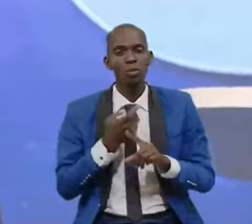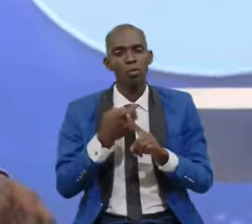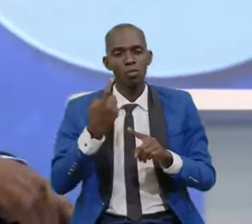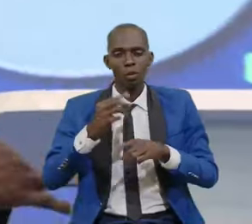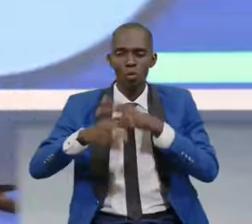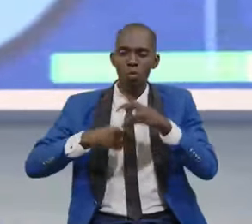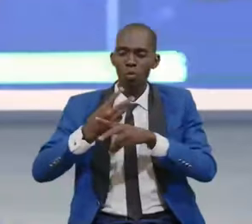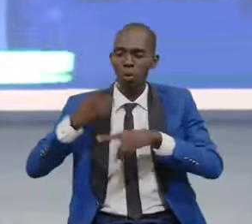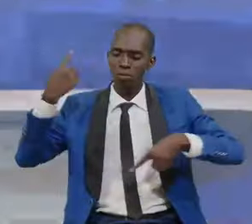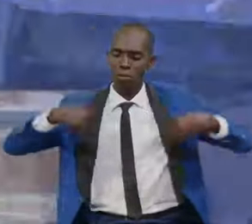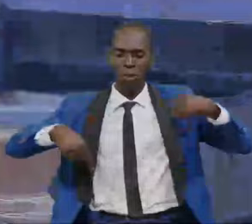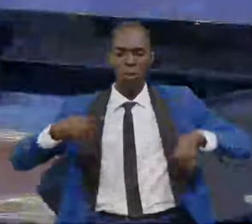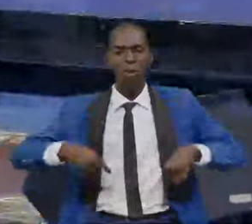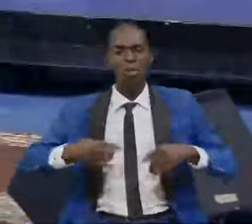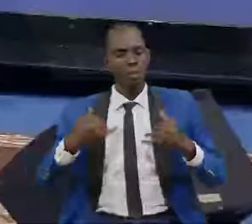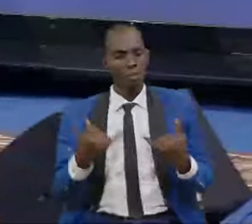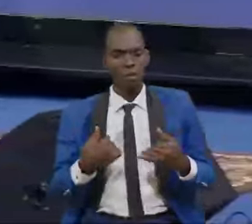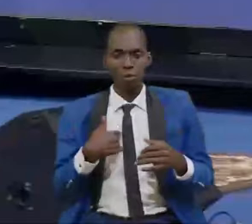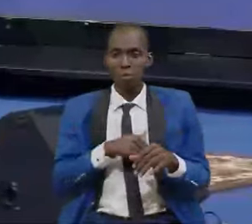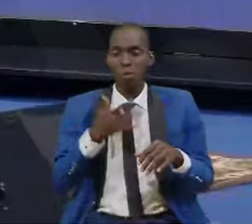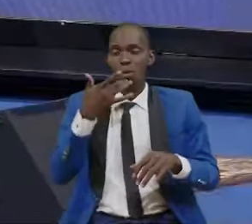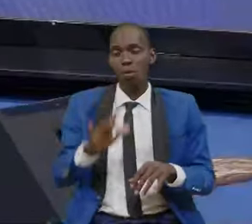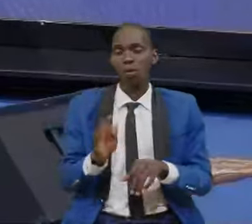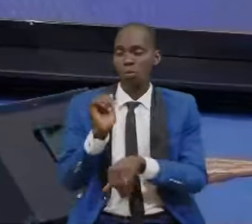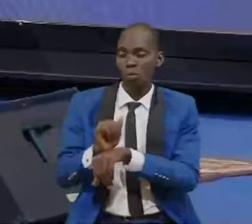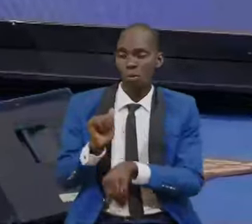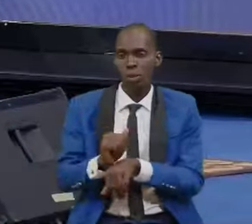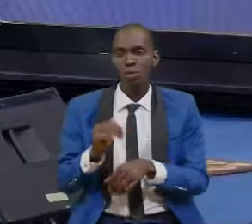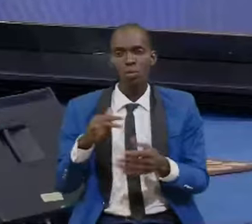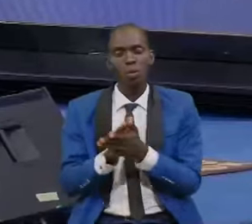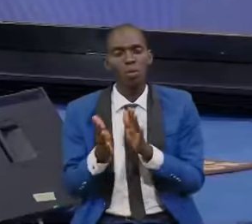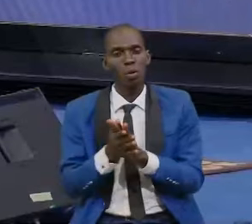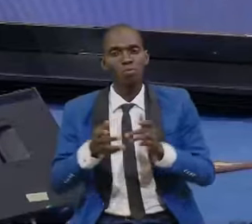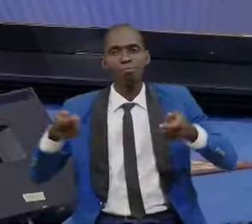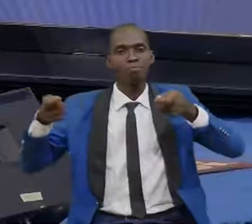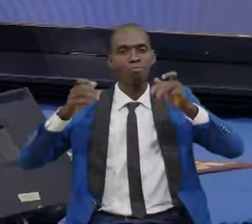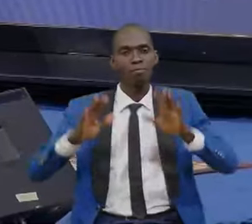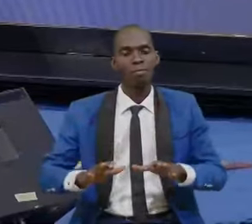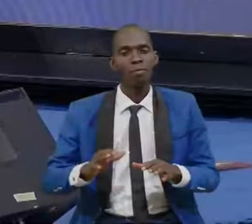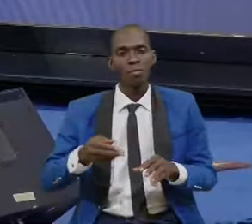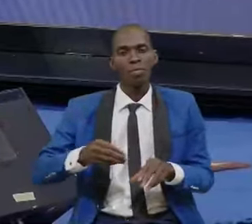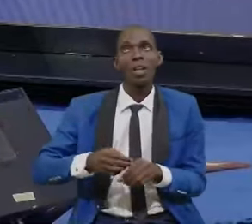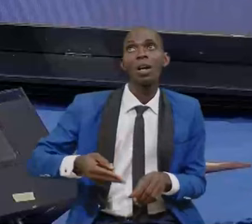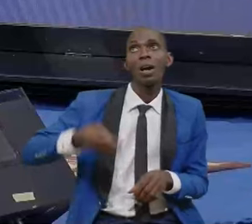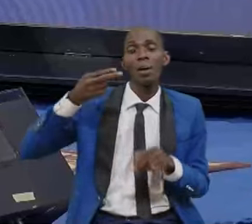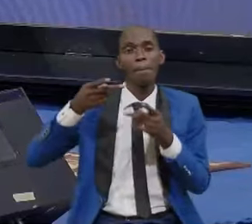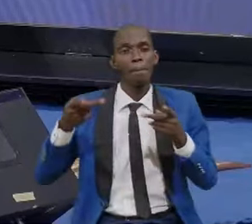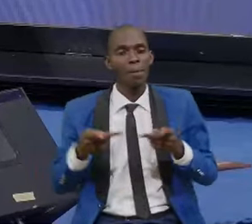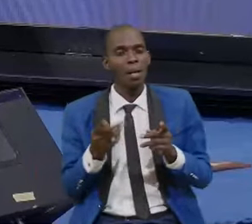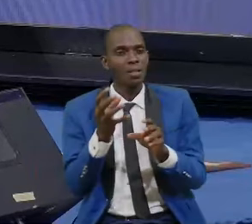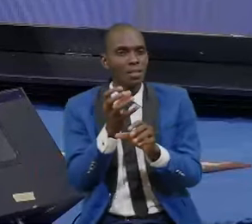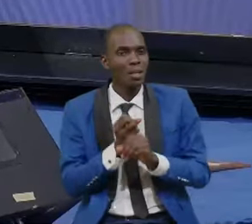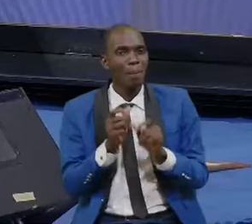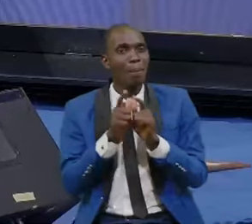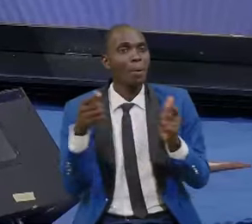nous travaillons et nous sommes gestionnaires, nous sommes des directeurs, nous sommes hautement placés et nous avons de gros salaires. Et